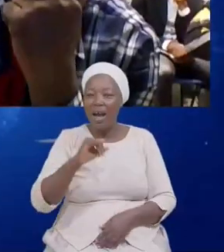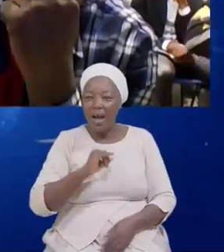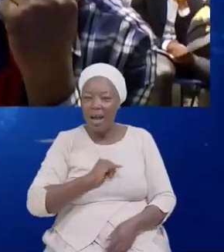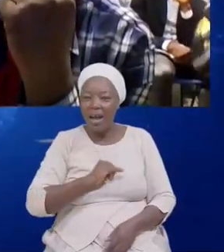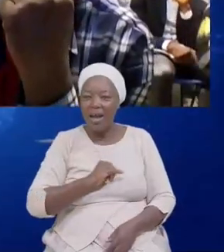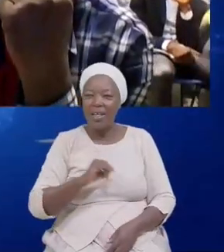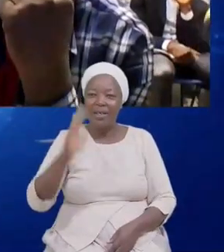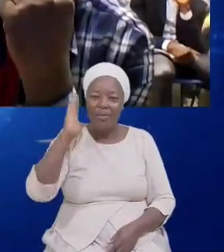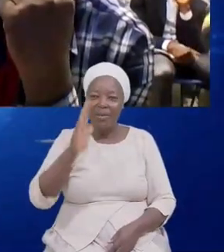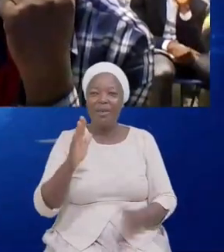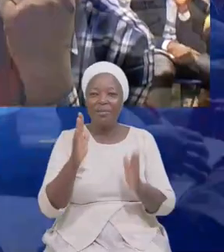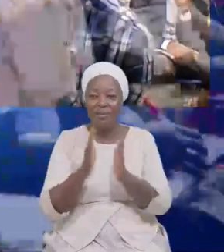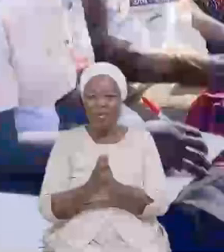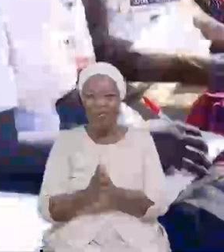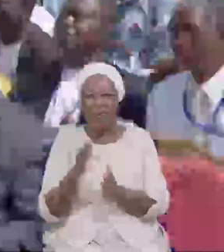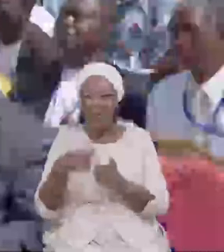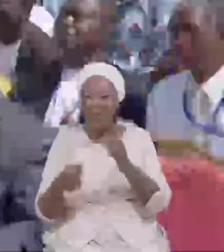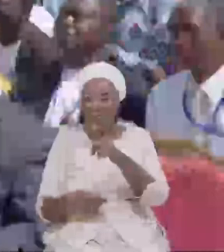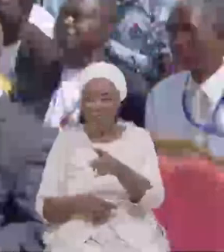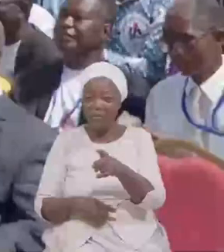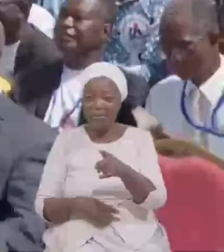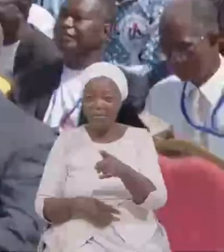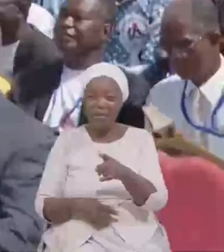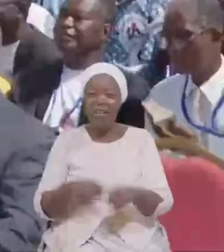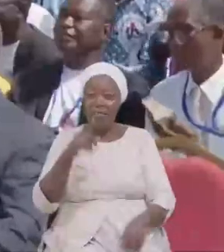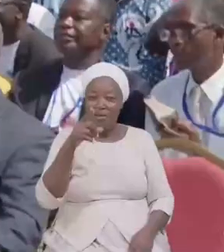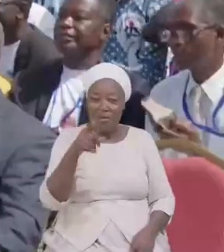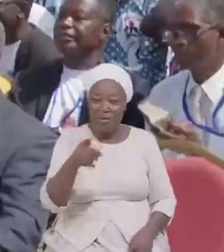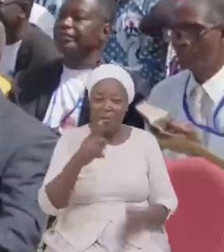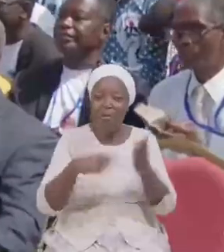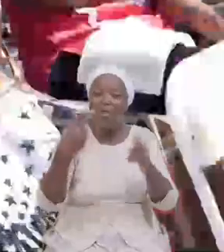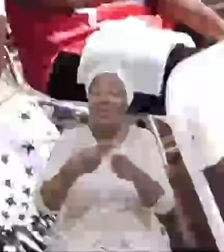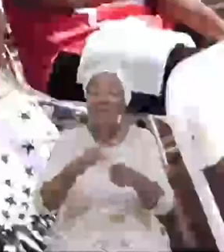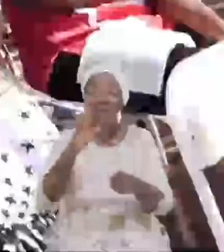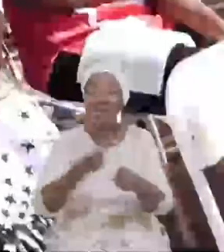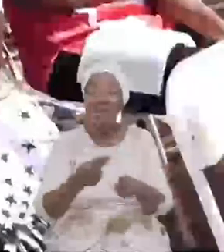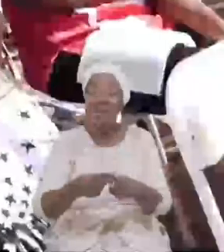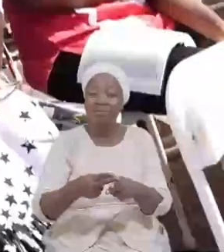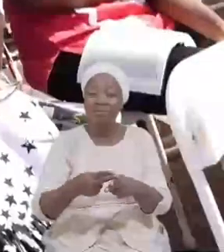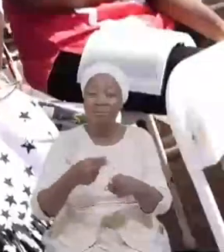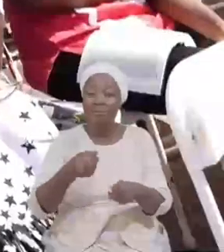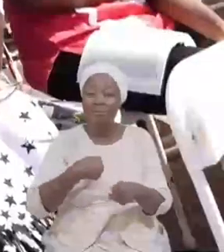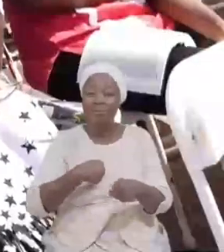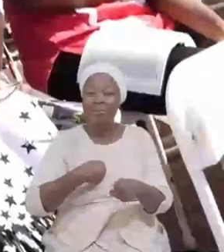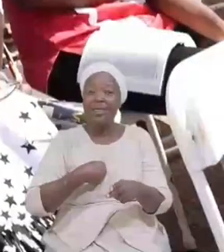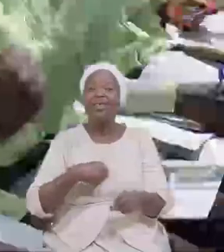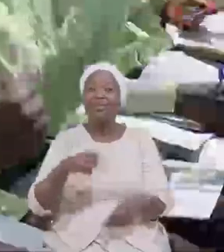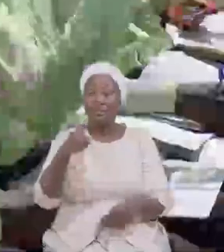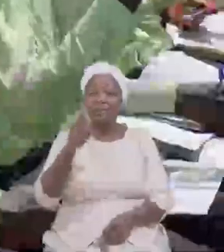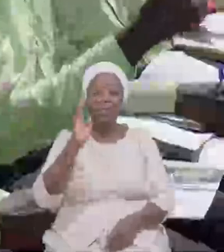Moi, William, j'ai prié. Toi, quel est ton nom? Tu vas prier.